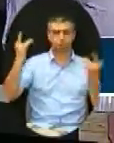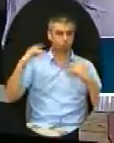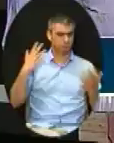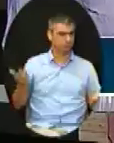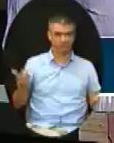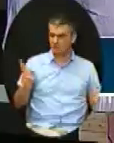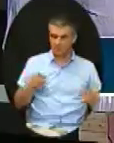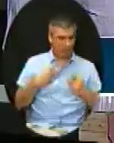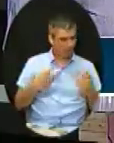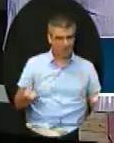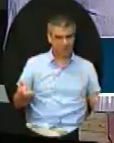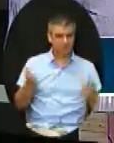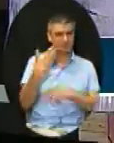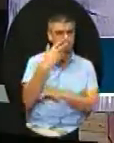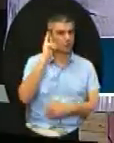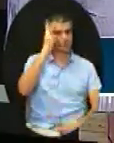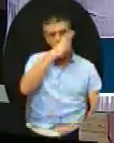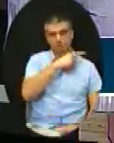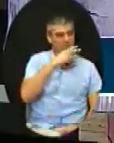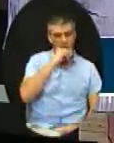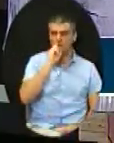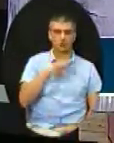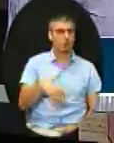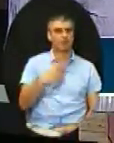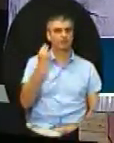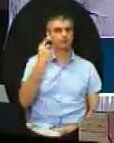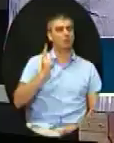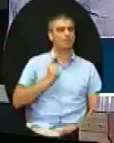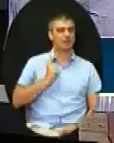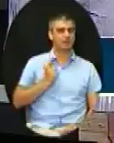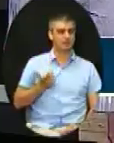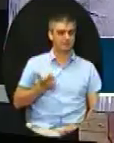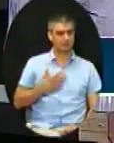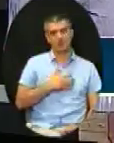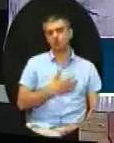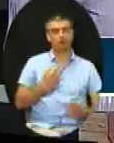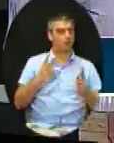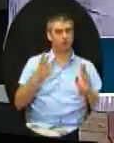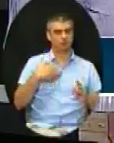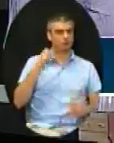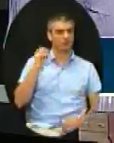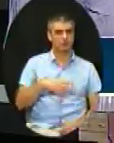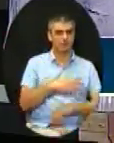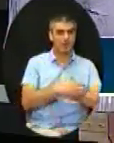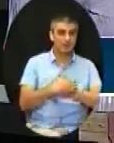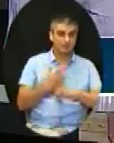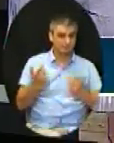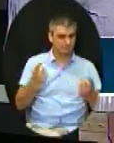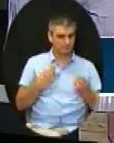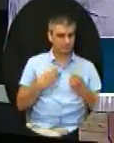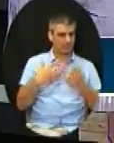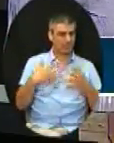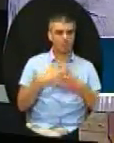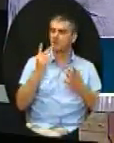קנה מידה, זה לא ייתכן שבה מדינות חוץ, הרי לא מדובר איזה תורם חיצוני פרטי, כן. עם עשיר ככורח שרוצה לתרום לעניים, אלא כ...